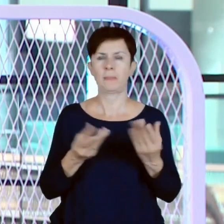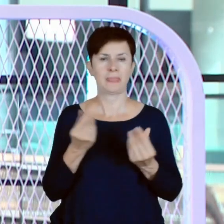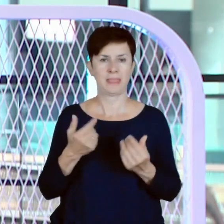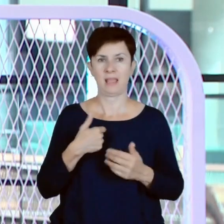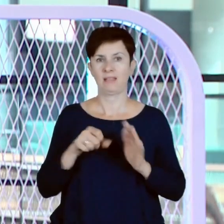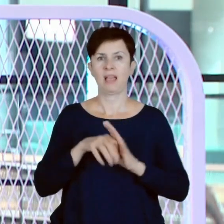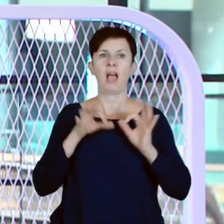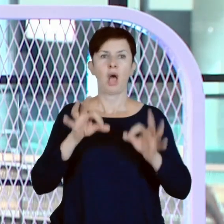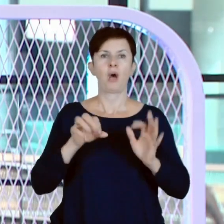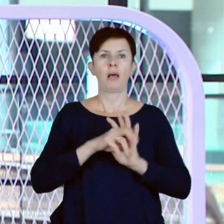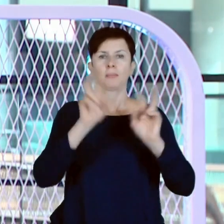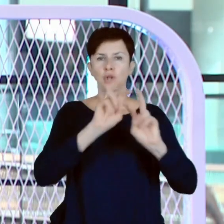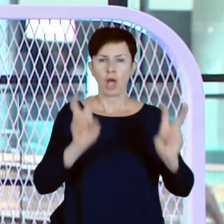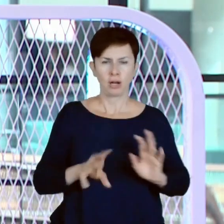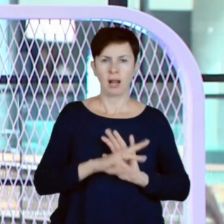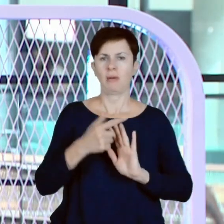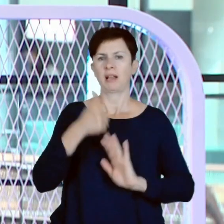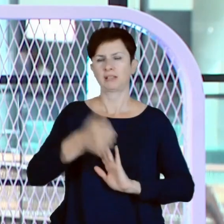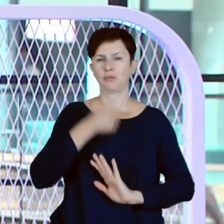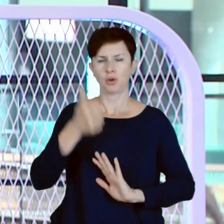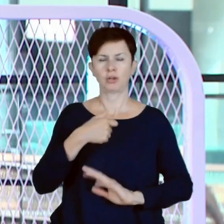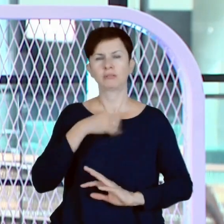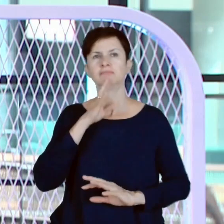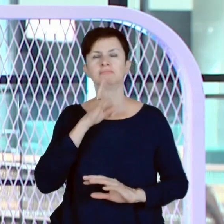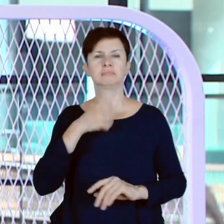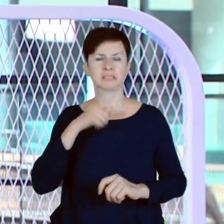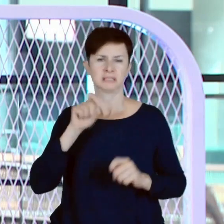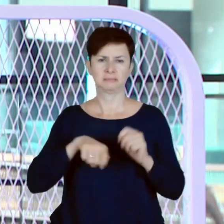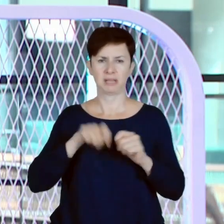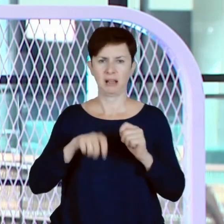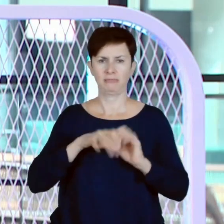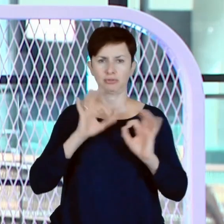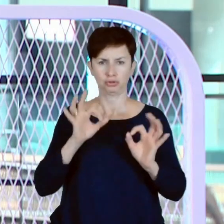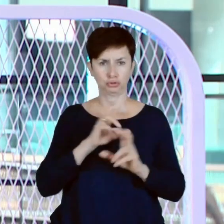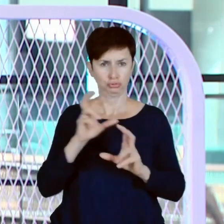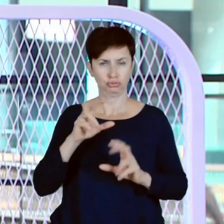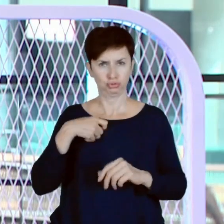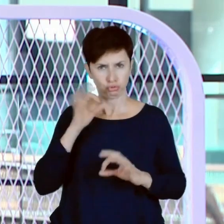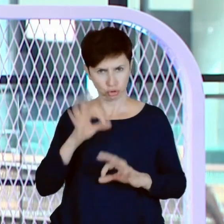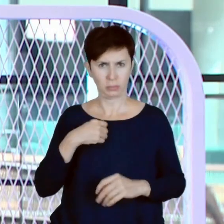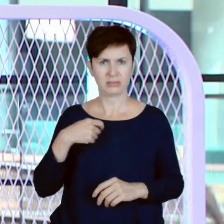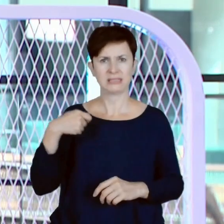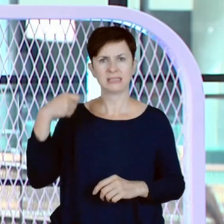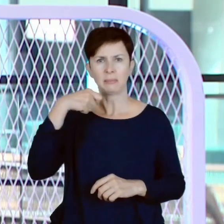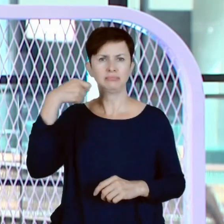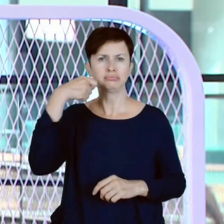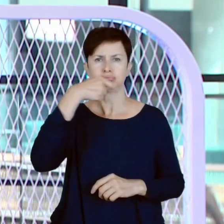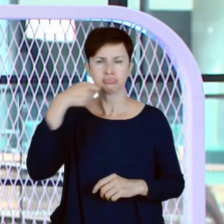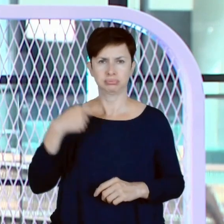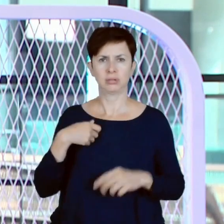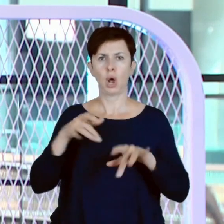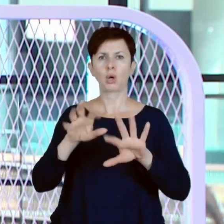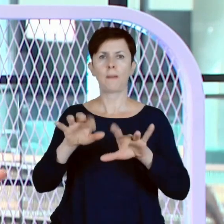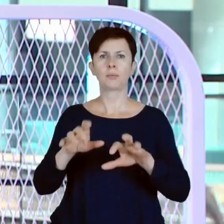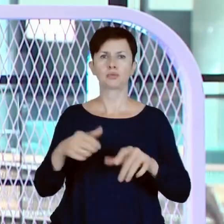się raz w roku, czy dane rzeczy, które robię, czy na przykład dobrze myję zęby, albo czy dobrze siedzę przy komputerze, albo czy używam tych